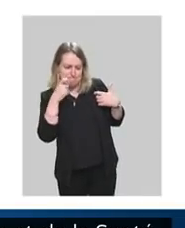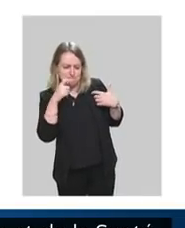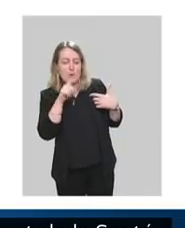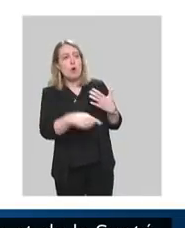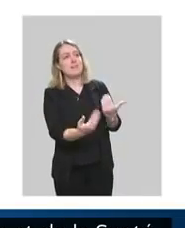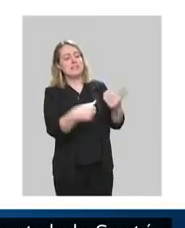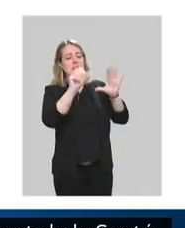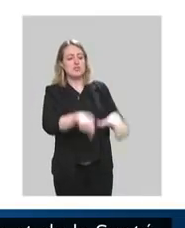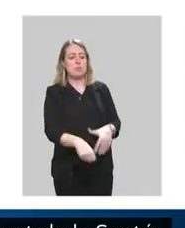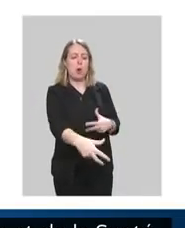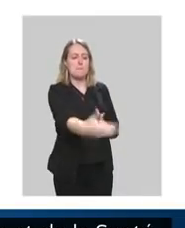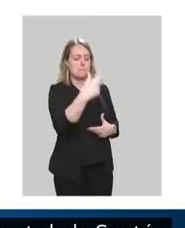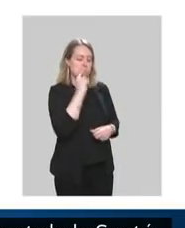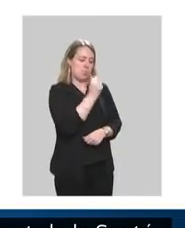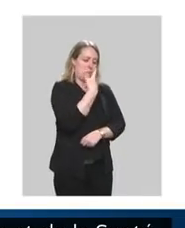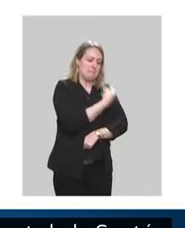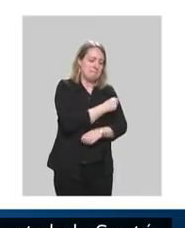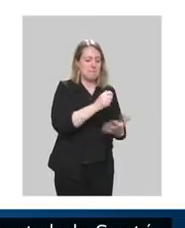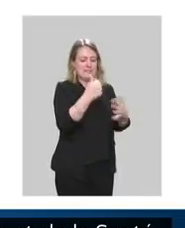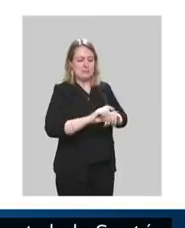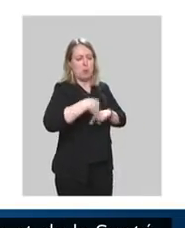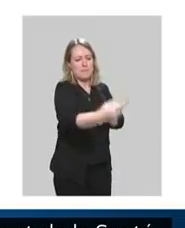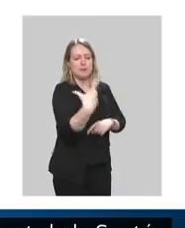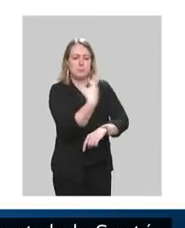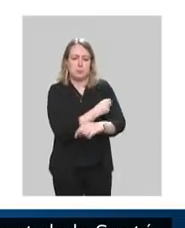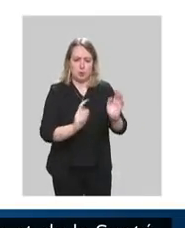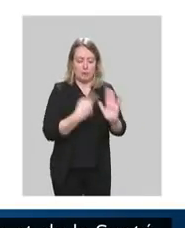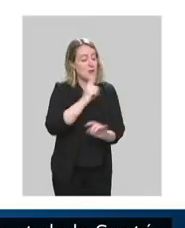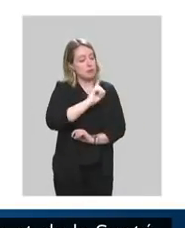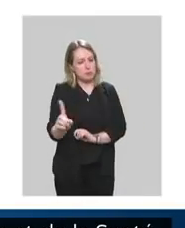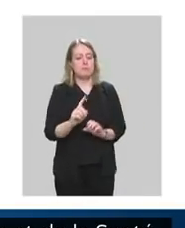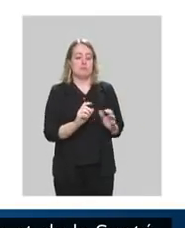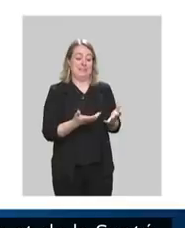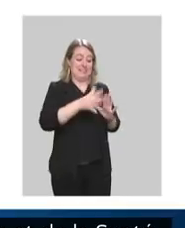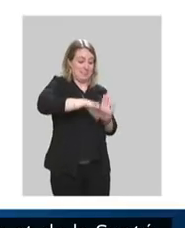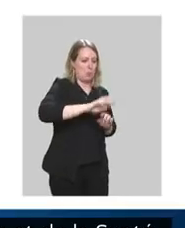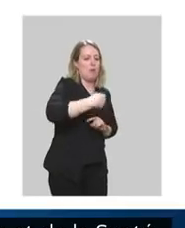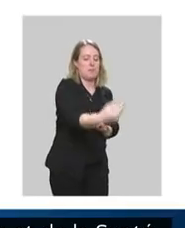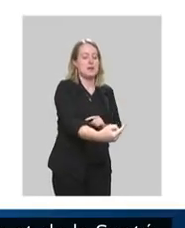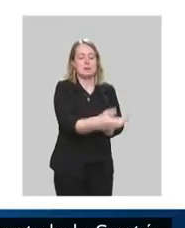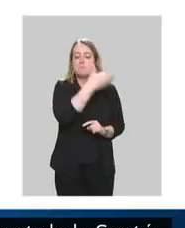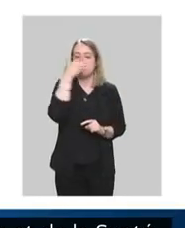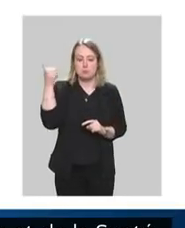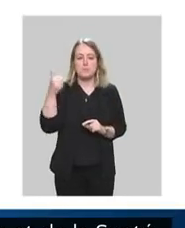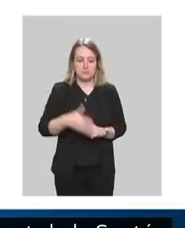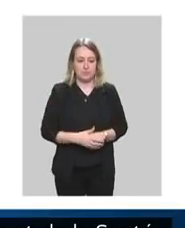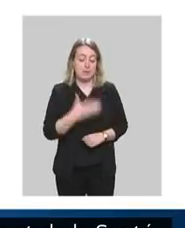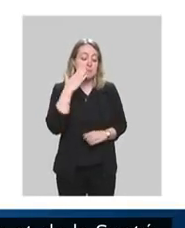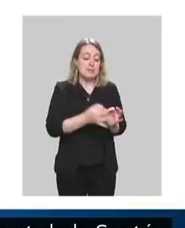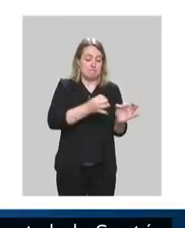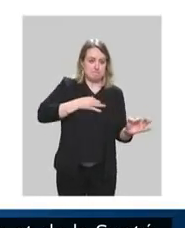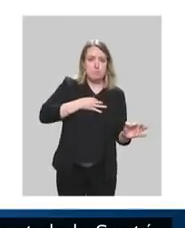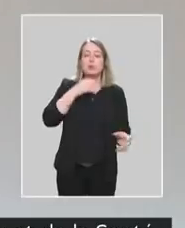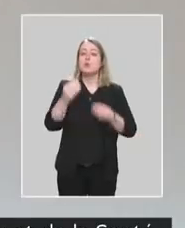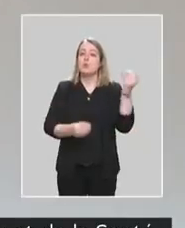attendre 6 mois pour le faire, il vaut mieux le faire dès 5 mois après la dernière injection ou après avoir été infecté. D'ailleurs, la Haute